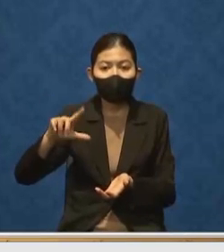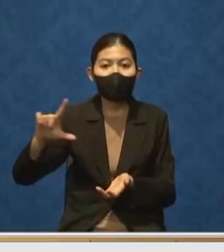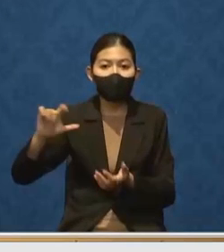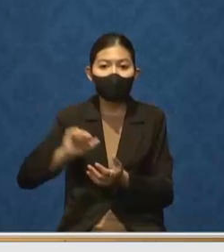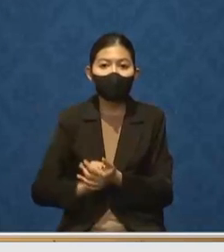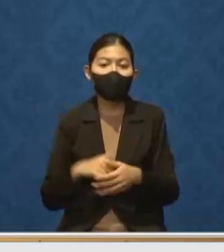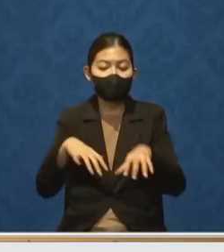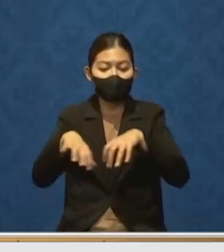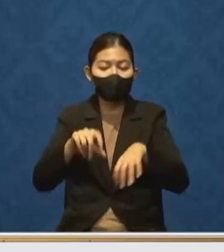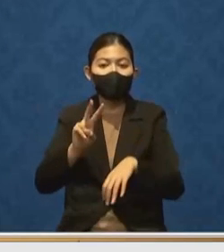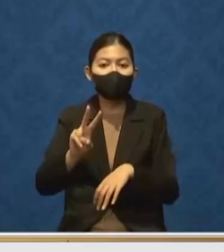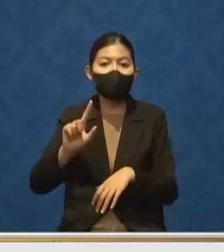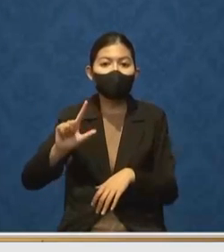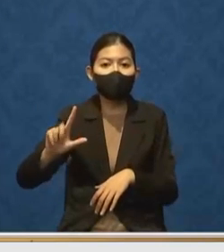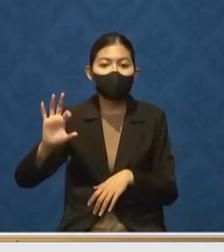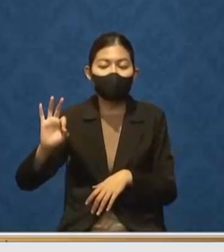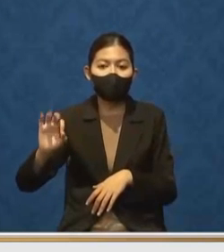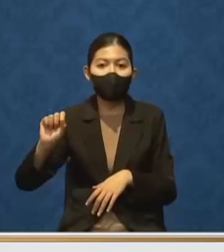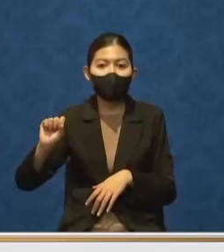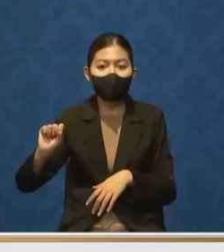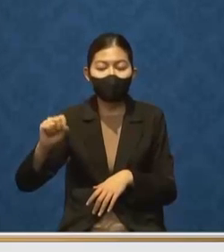ำนวน